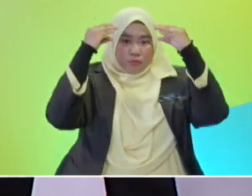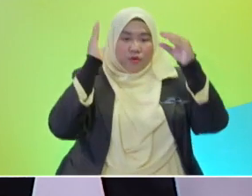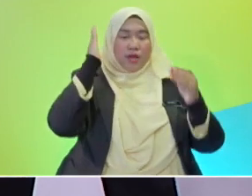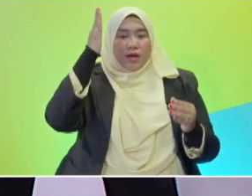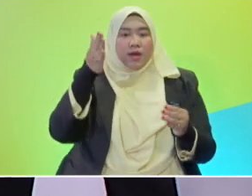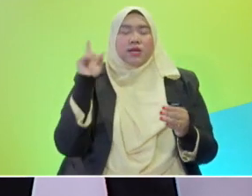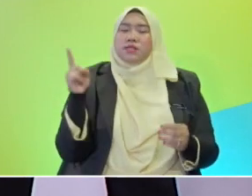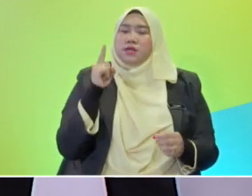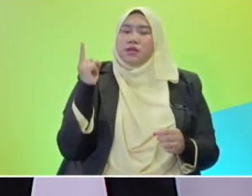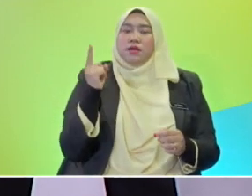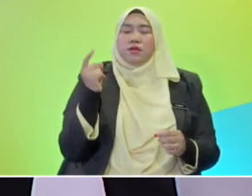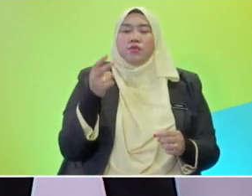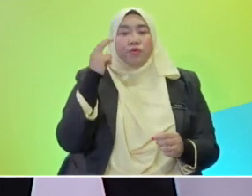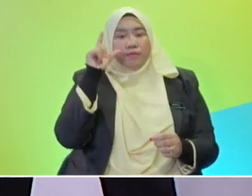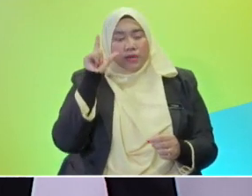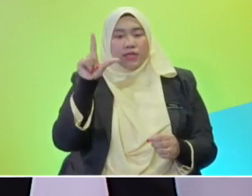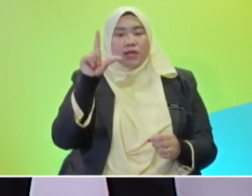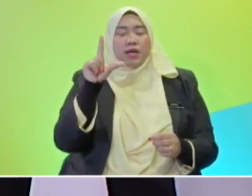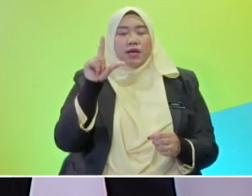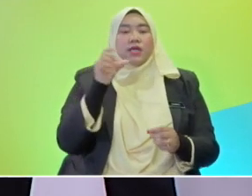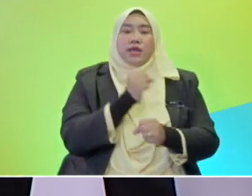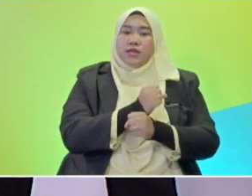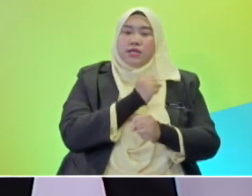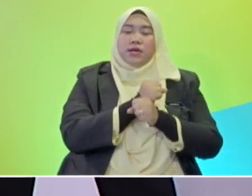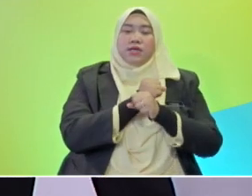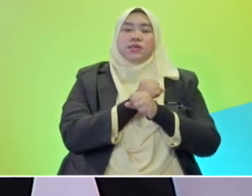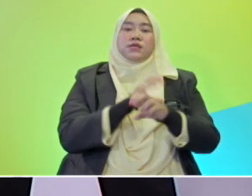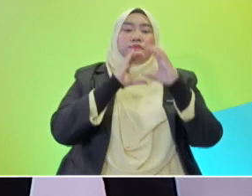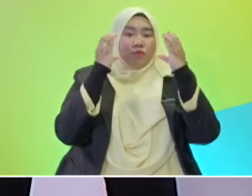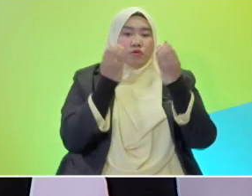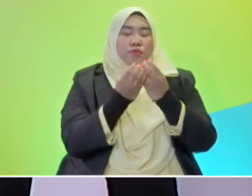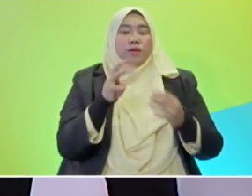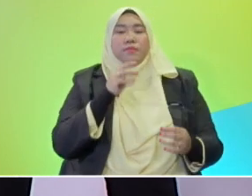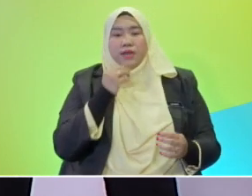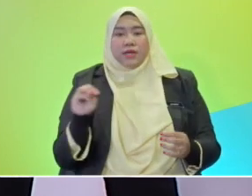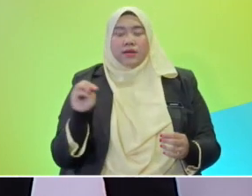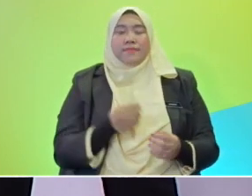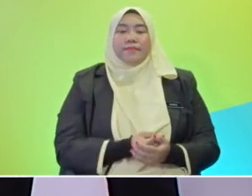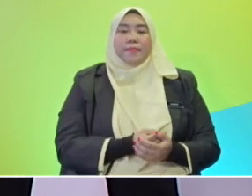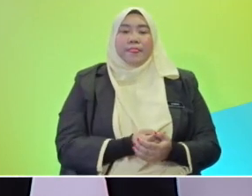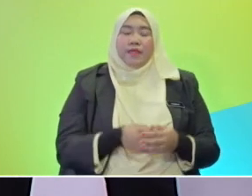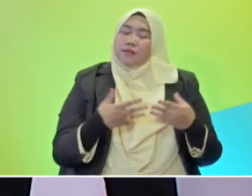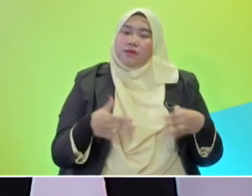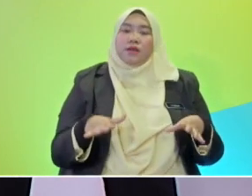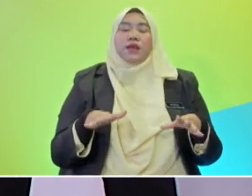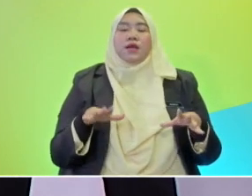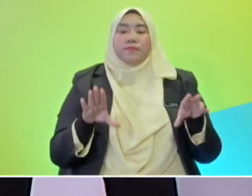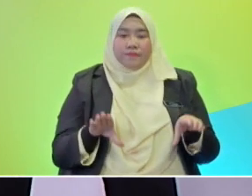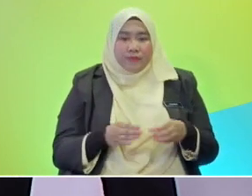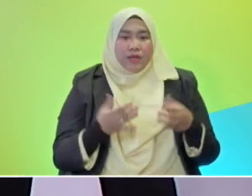memperhatikan kerja pasokan mereka dan di sini juga telah berlaku pencak silat